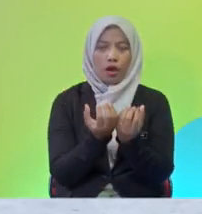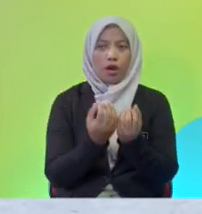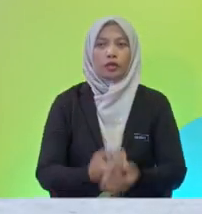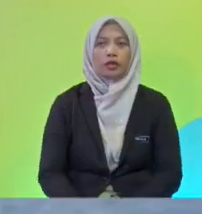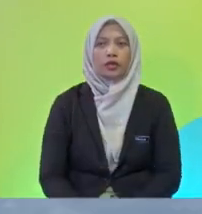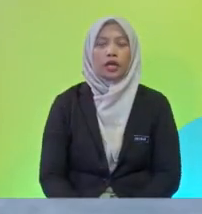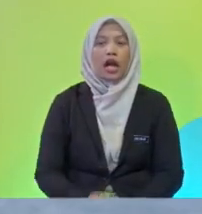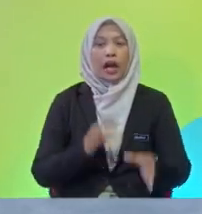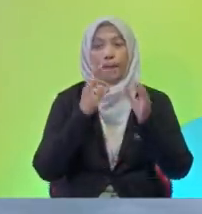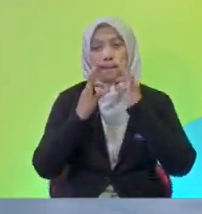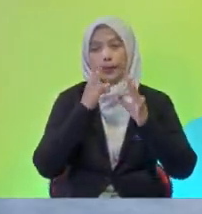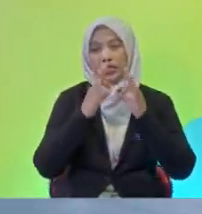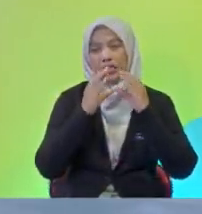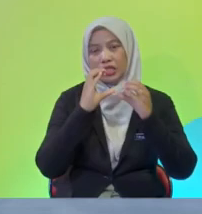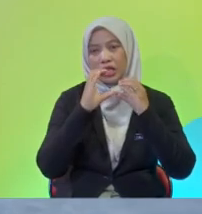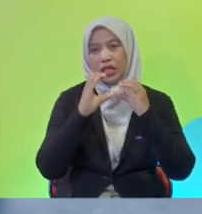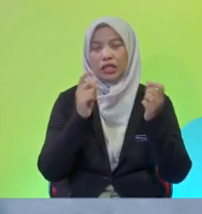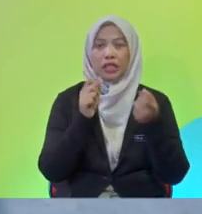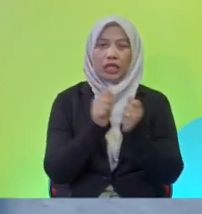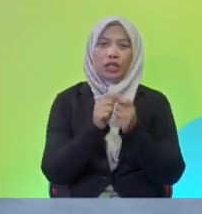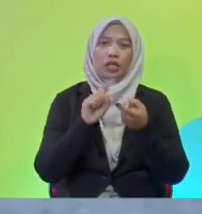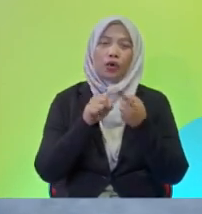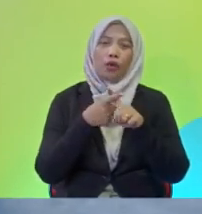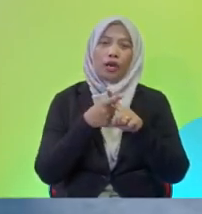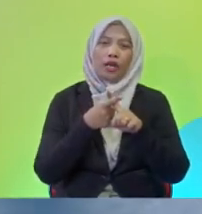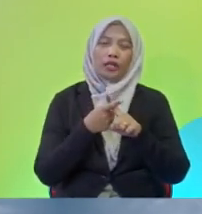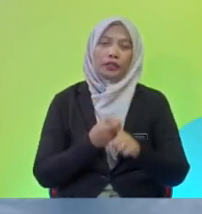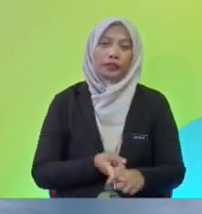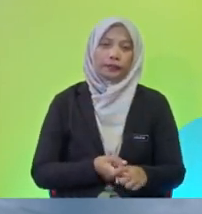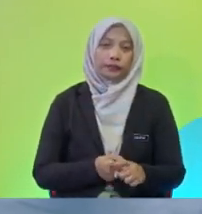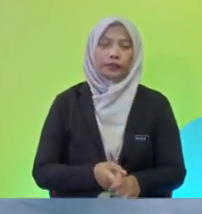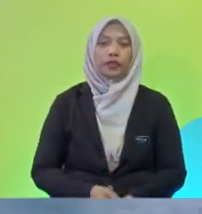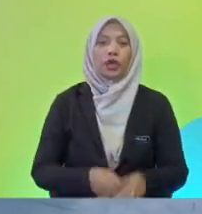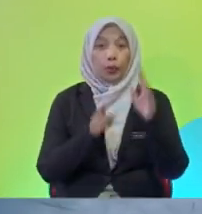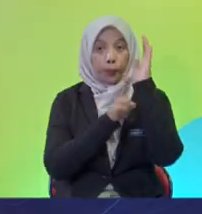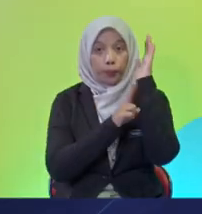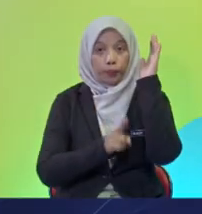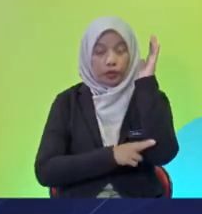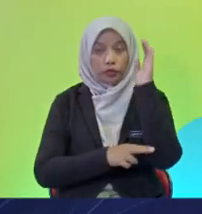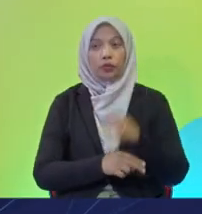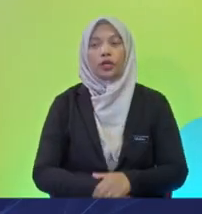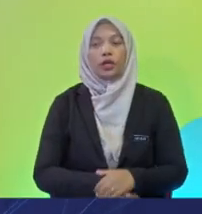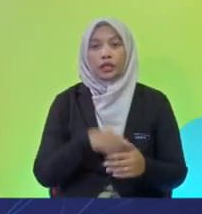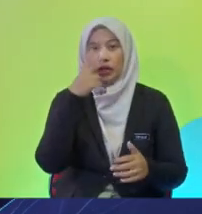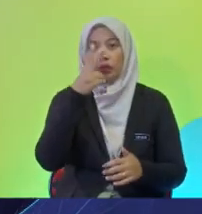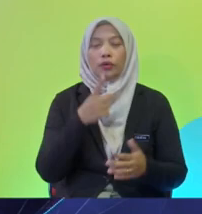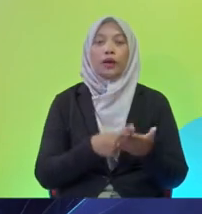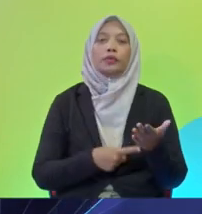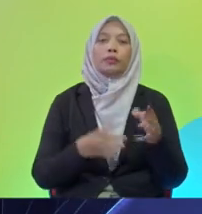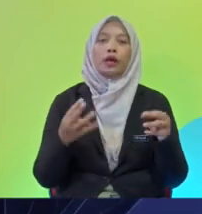Okey, berkomunikasi, pakar sebelah rakan-rakan. Lancang strategi yang sepatutnya. Boleh menyerang, boleh